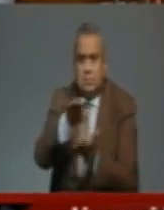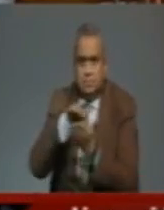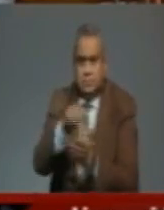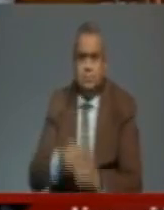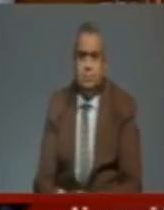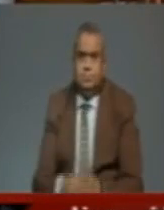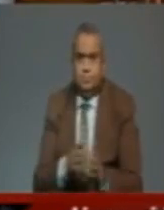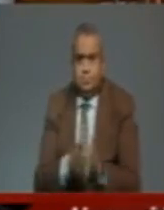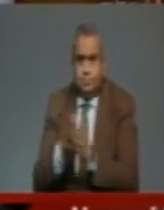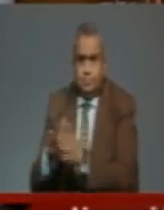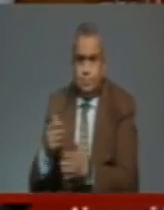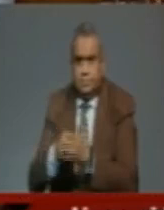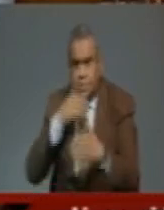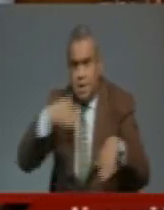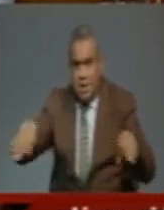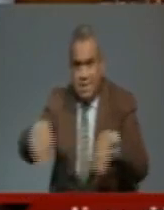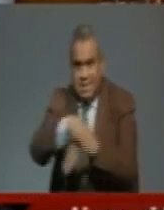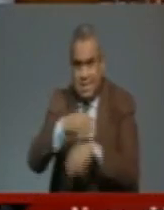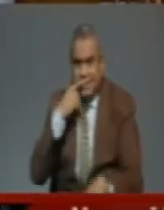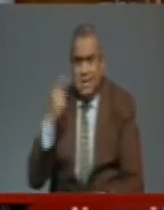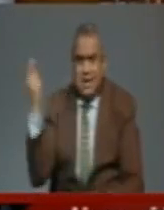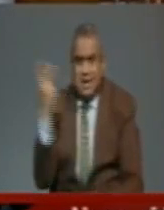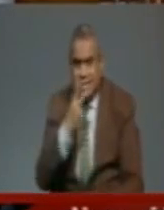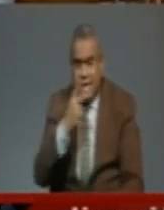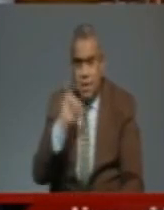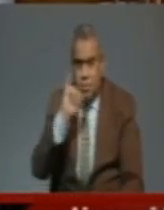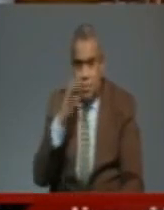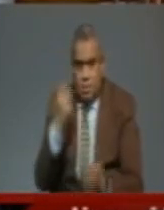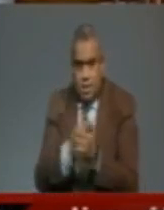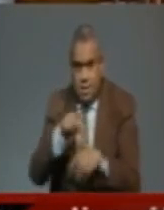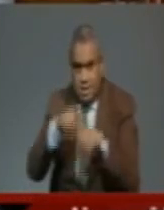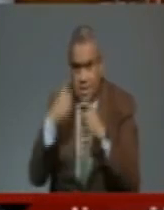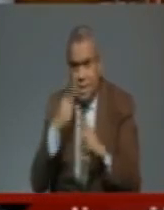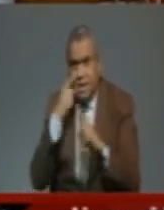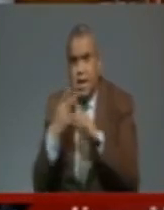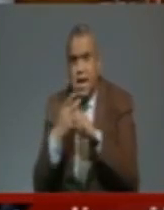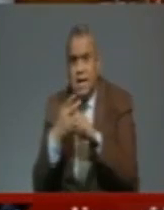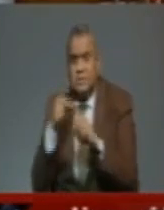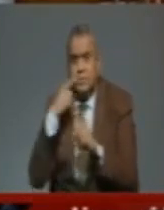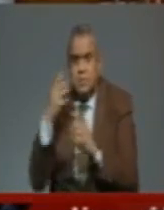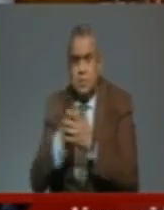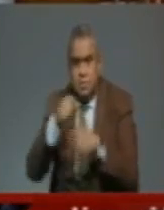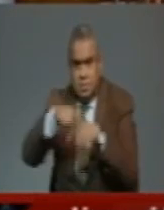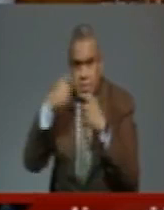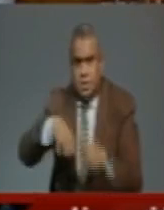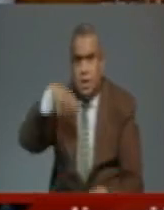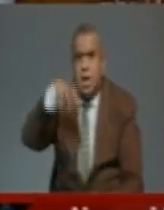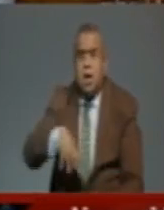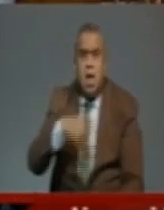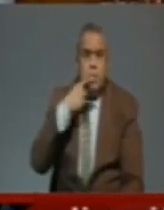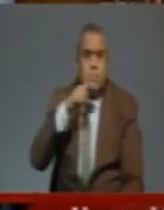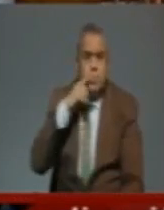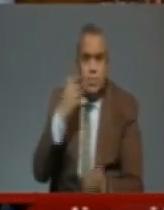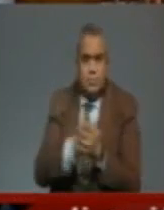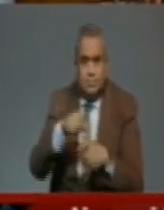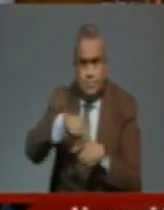الممر الثاني يا فندم الذي لا يقل اهميه عن السخنه الدخيله اللوجستي هو ممر القاهره اسكندريه اللوجستي، واللي سماه كده يا فندم